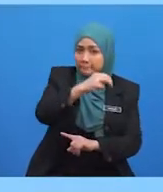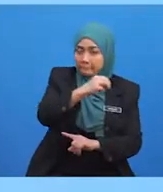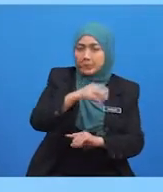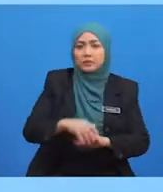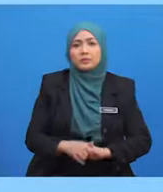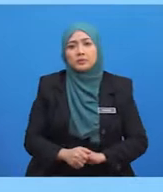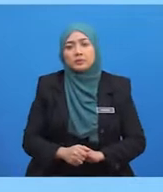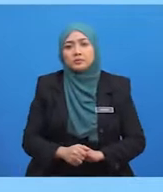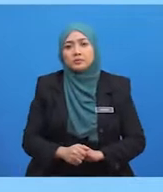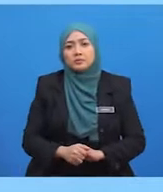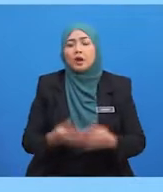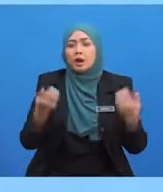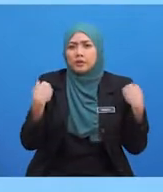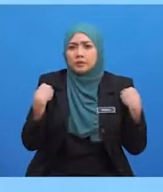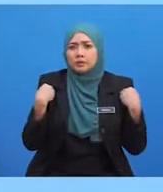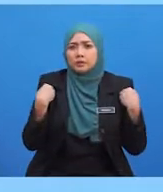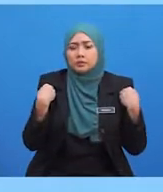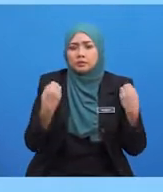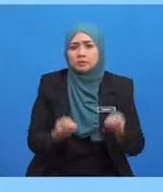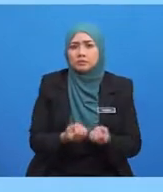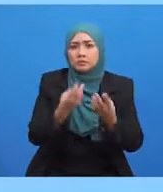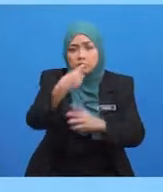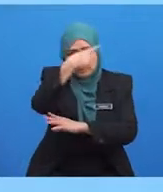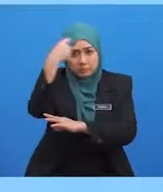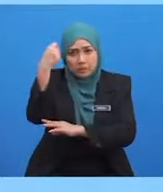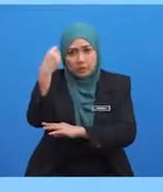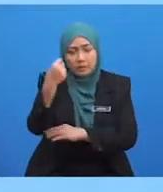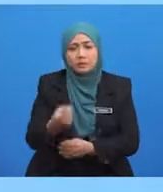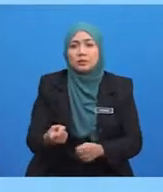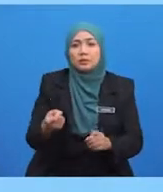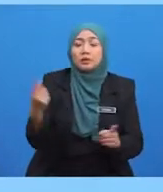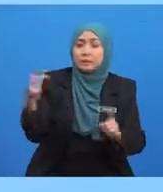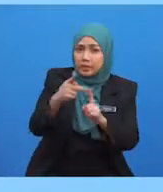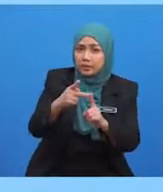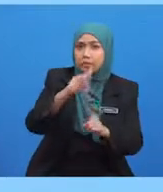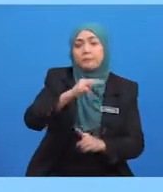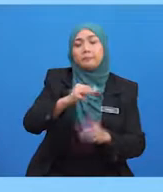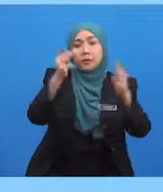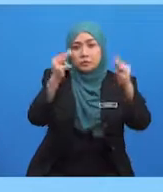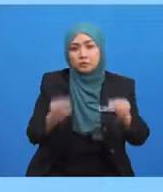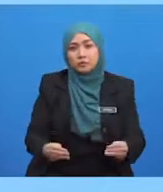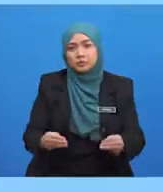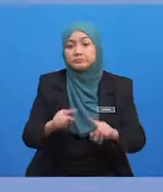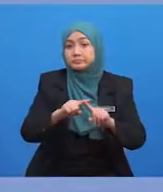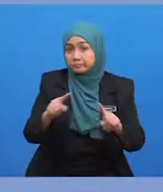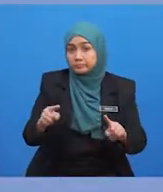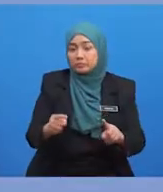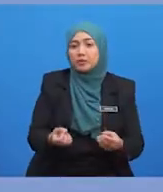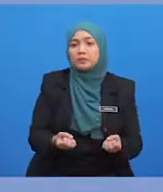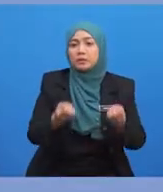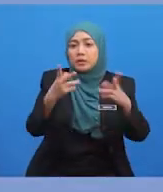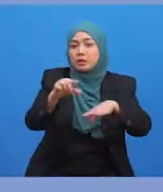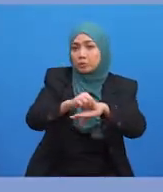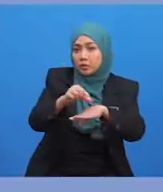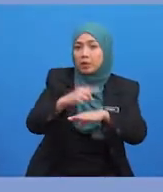manusia, sebenarnya banyak lagi kegunaan mikroorganisma. Jom kita berkenalan dengan mikroorganisma.